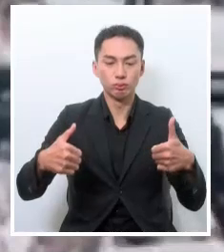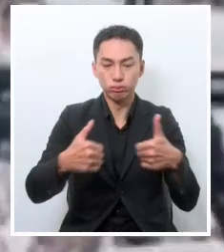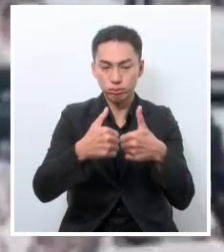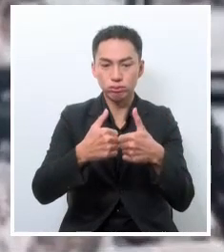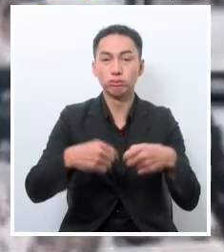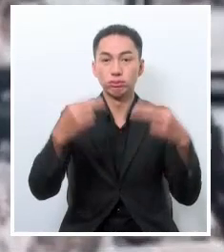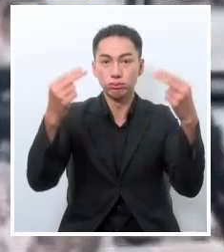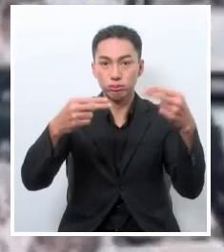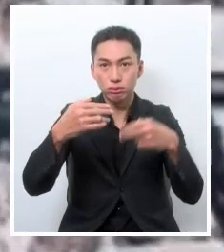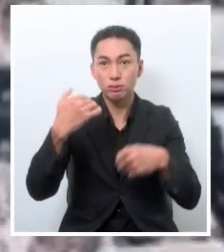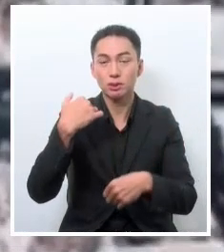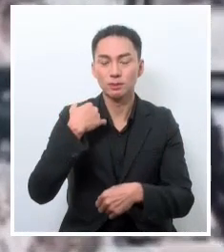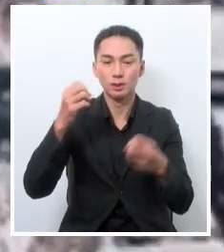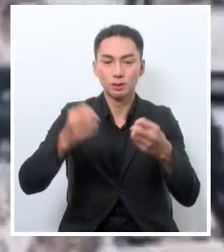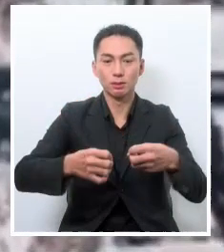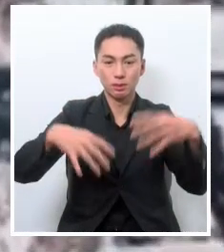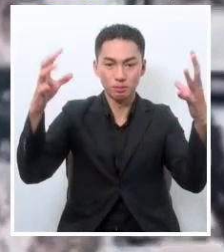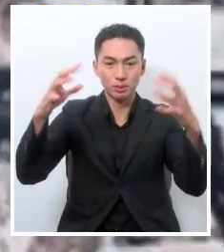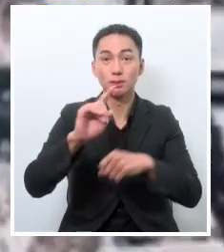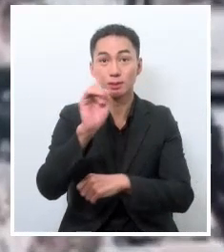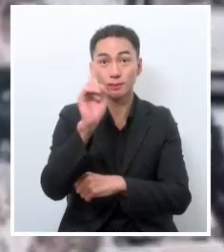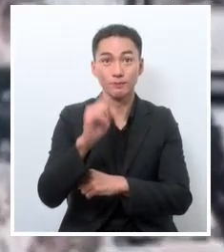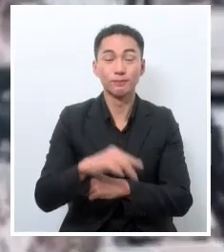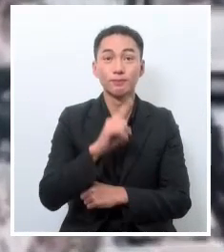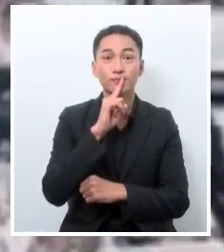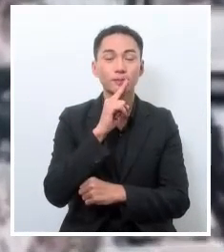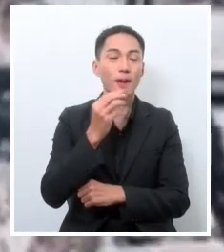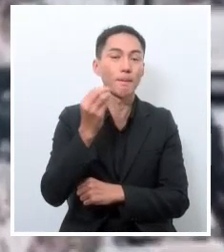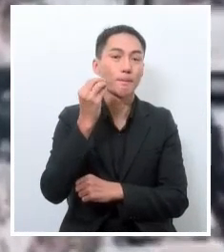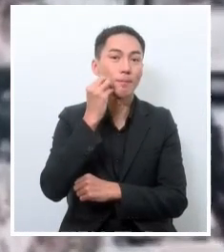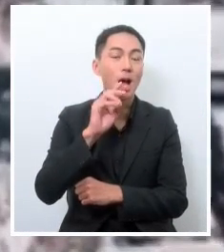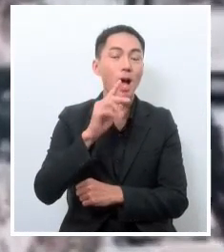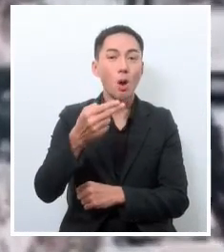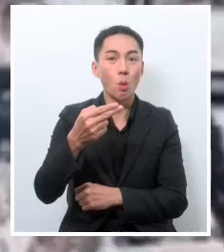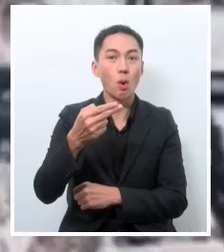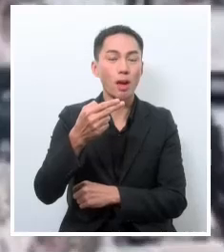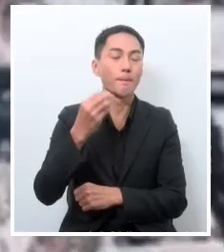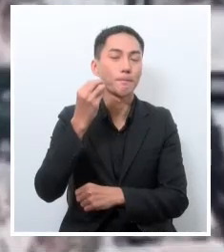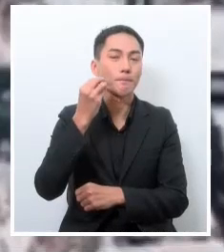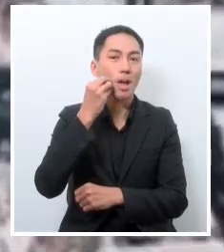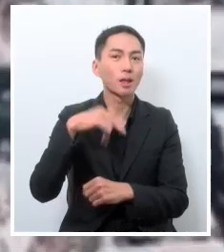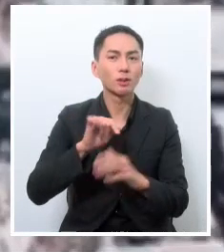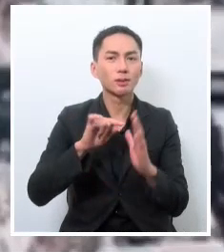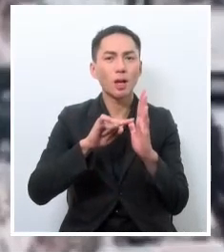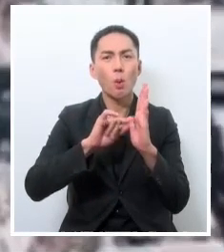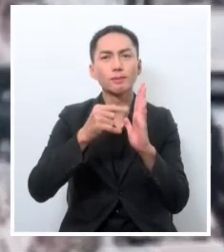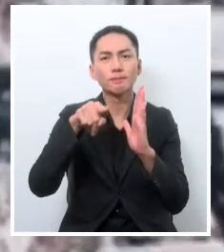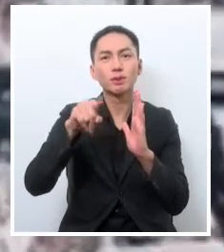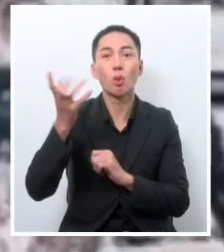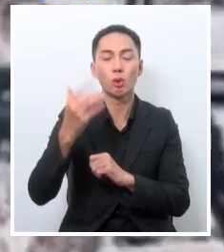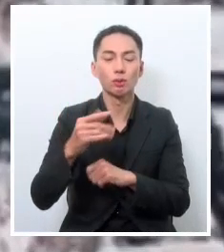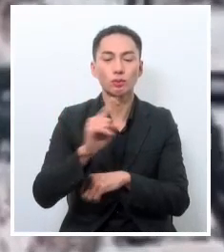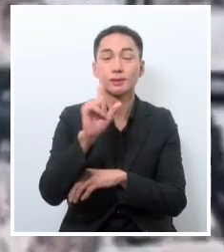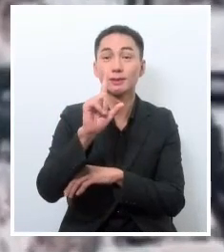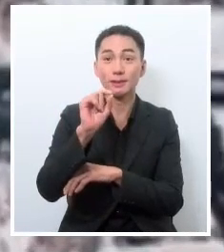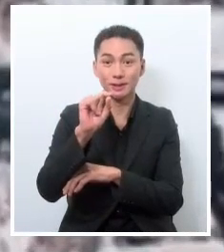ปฏิบัติงานและได้ระเบิดวันเสียงปืนแตกขึ้นที่บ้านห้วยทรายใต้อำเภอนครไทยจังหวัดพิษณุโลกเมื่อวันที่